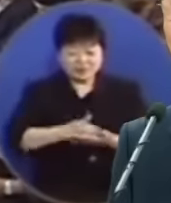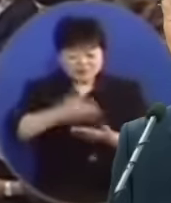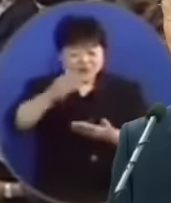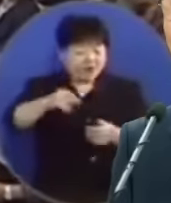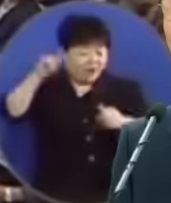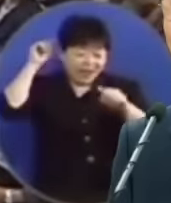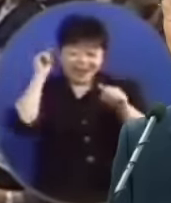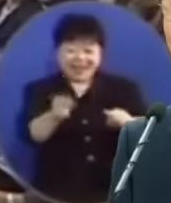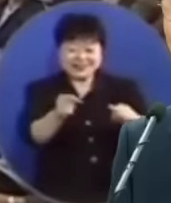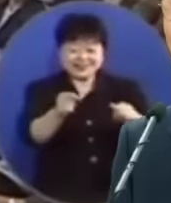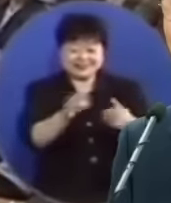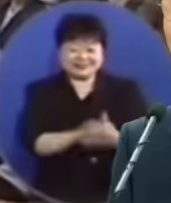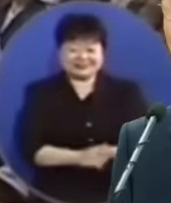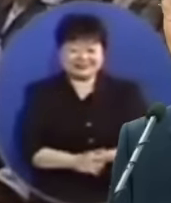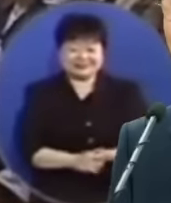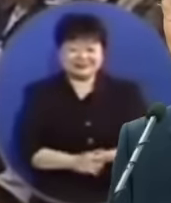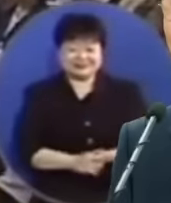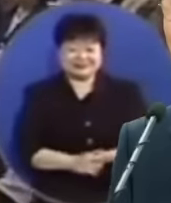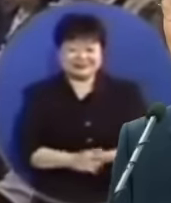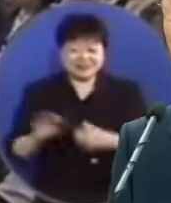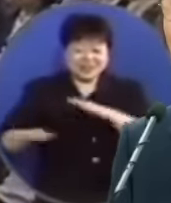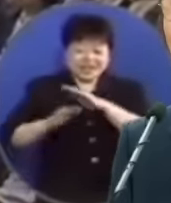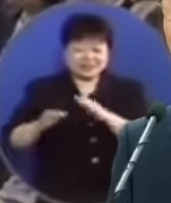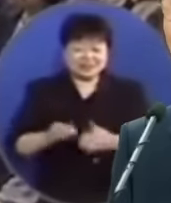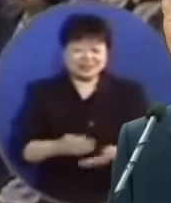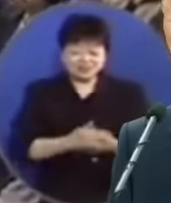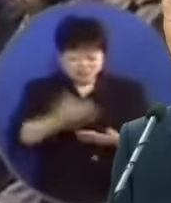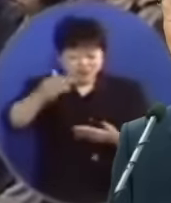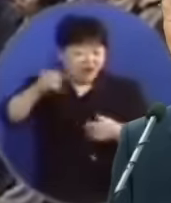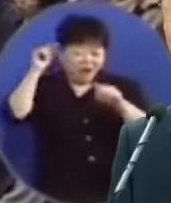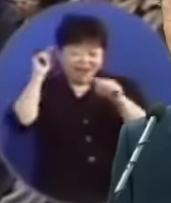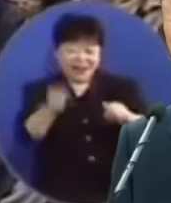물러가라. 우리 가정에서 물러가라.